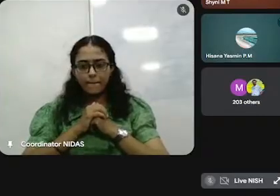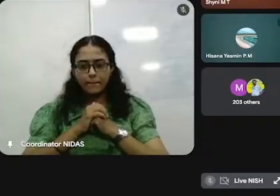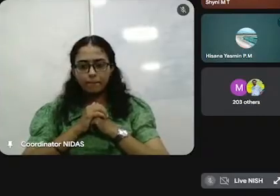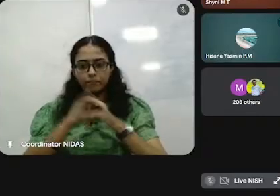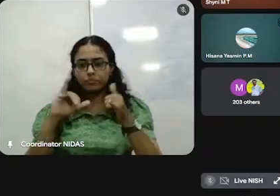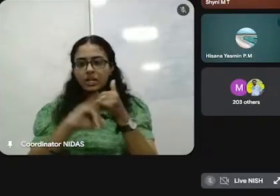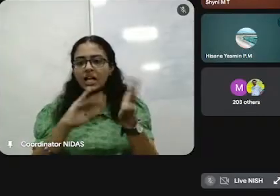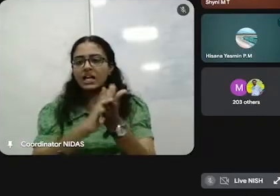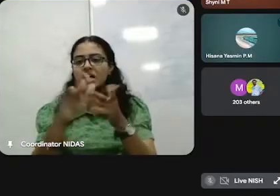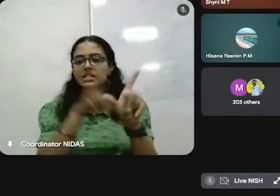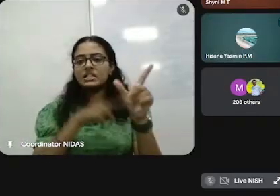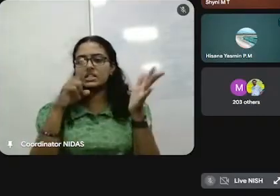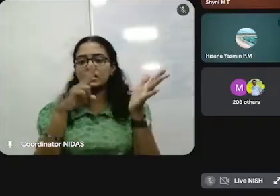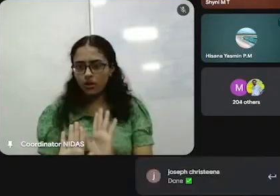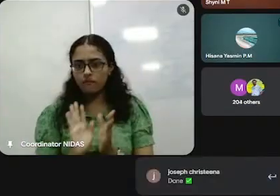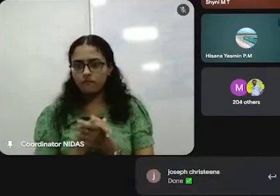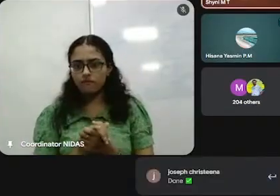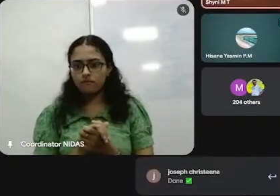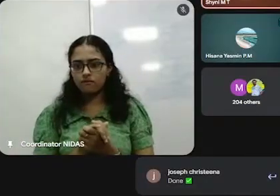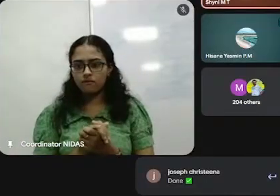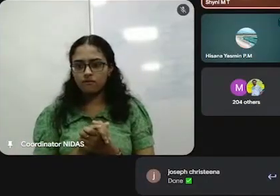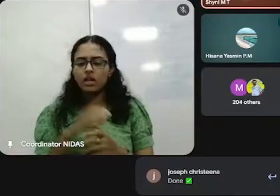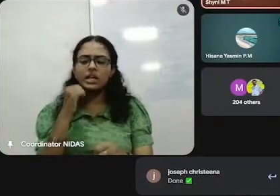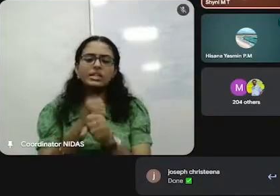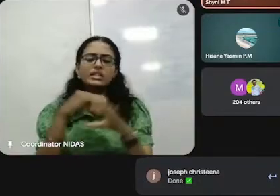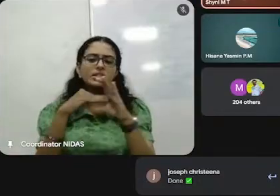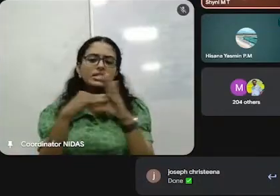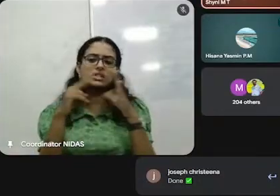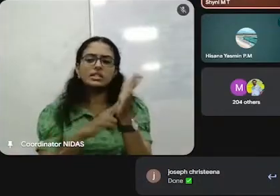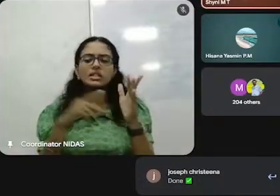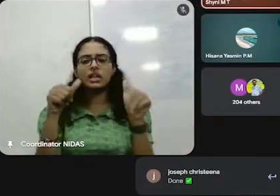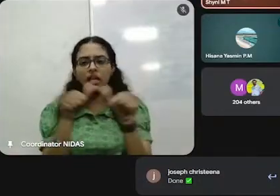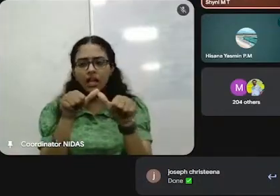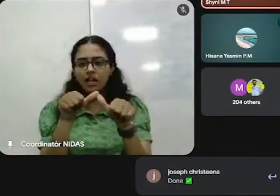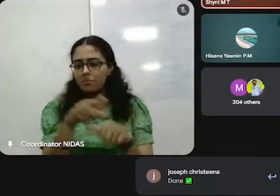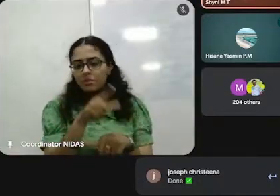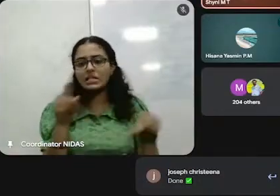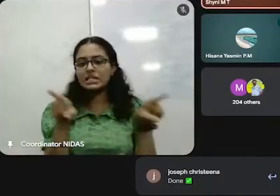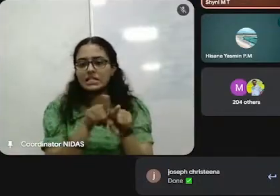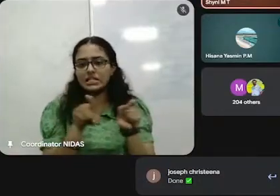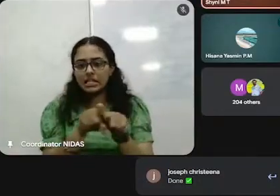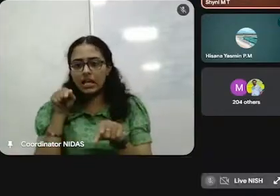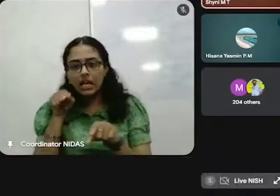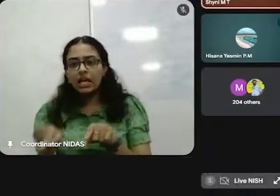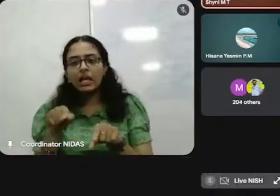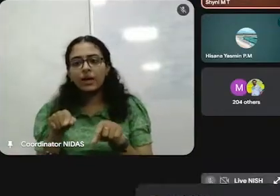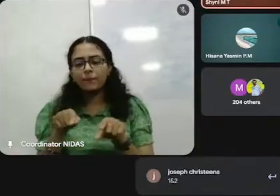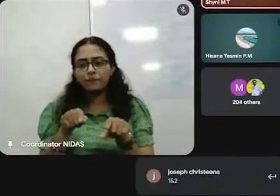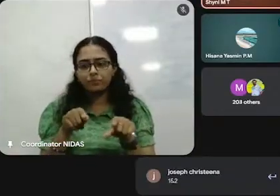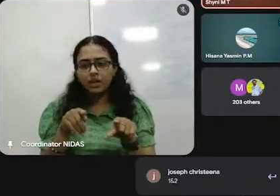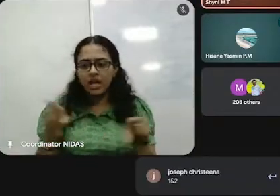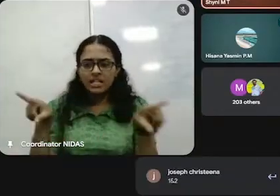ഷാനി മാഡത്തിന് അതിലെന്തെങ്കിലും ആഡ് ചെയ്യാനുണ്ടോ? ജീന മാം പറഞ്ഞതുപോലെ സ്യൂഡോ സ്ട്രോക്ക് എന്ന് പറഞ്ഞാൽ സ്ട്രോക്കിന്റെ സിംറ്റംസ്